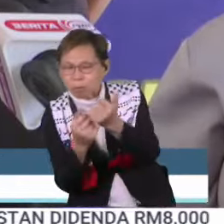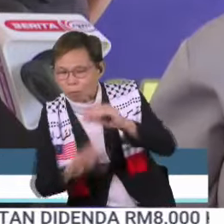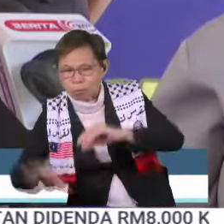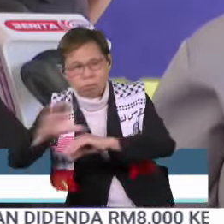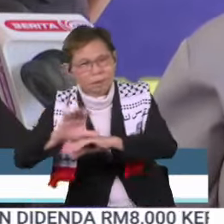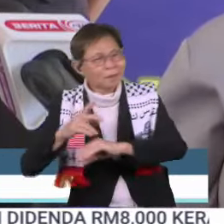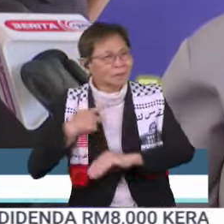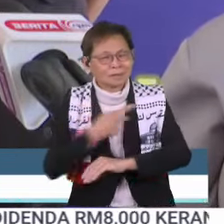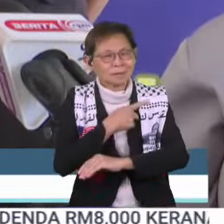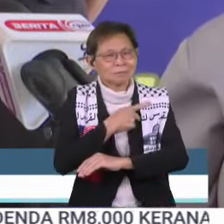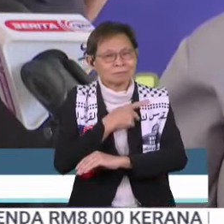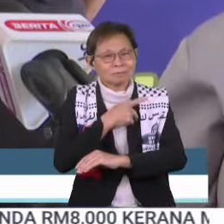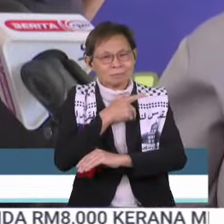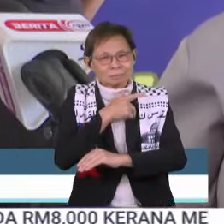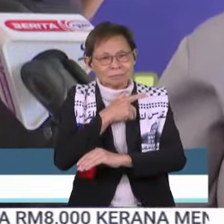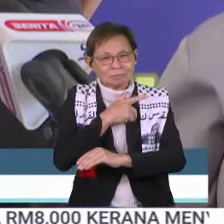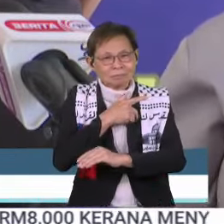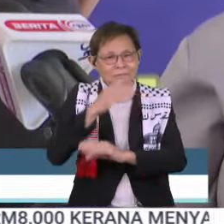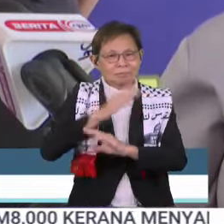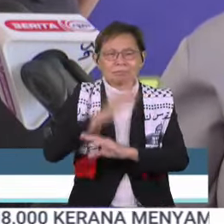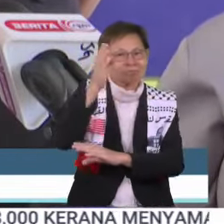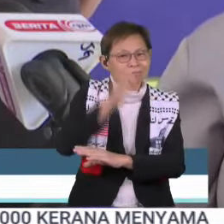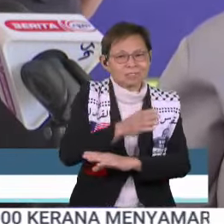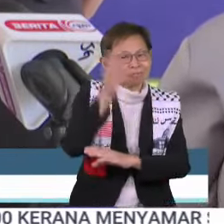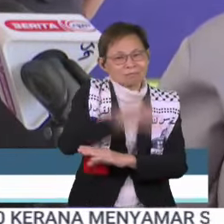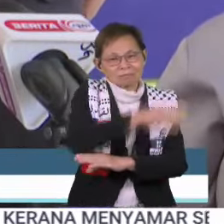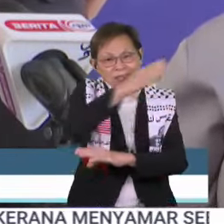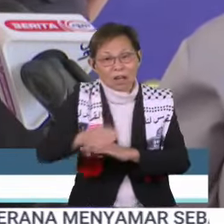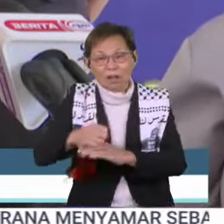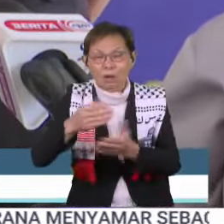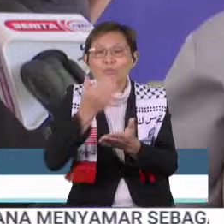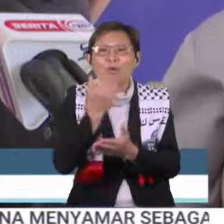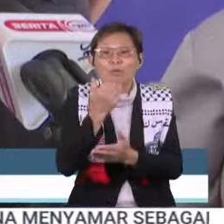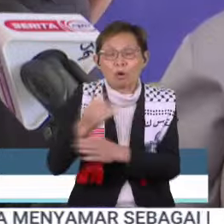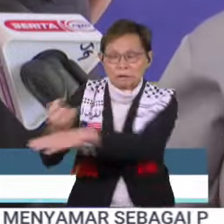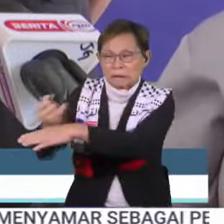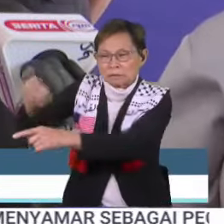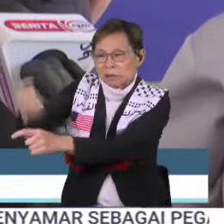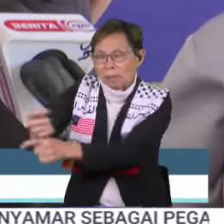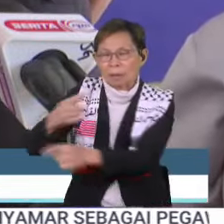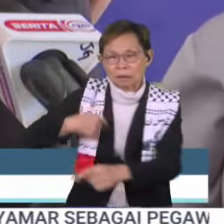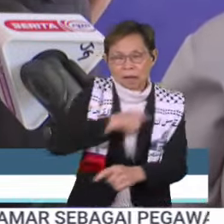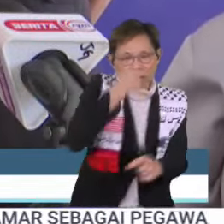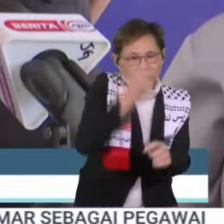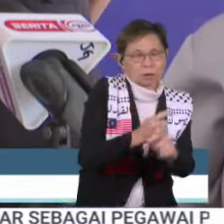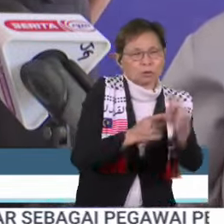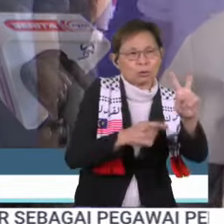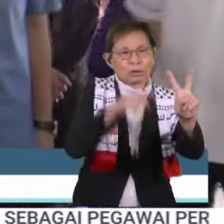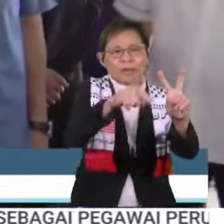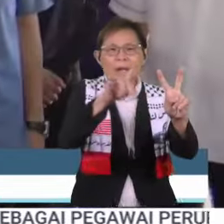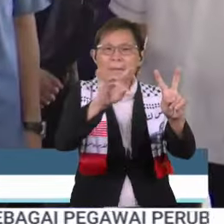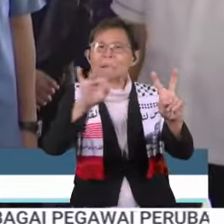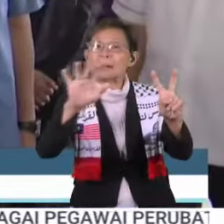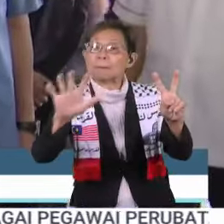tarik gula. Memang industri mengeluarkan dan kita menetapkan harga RM2.85 ini.